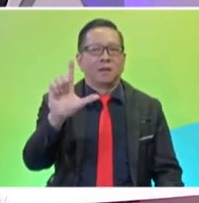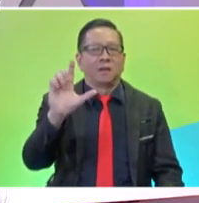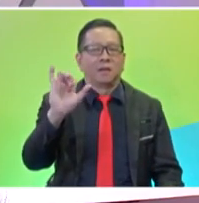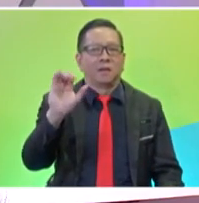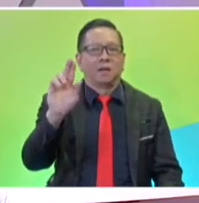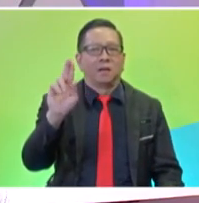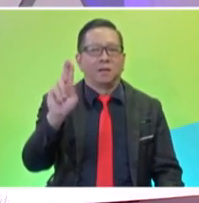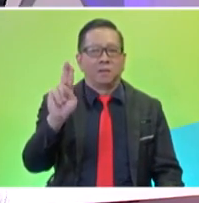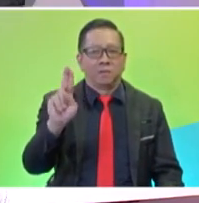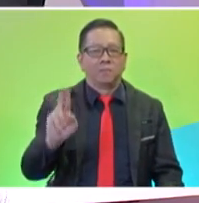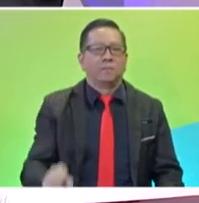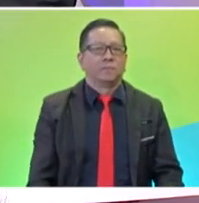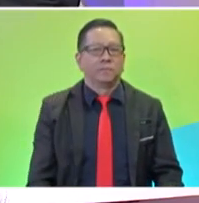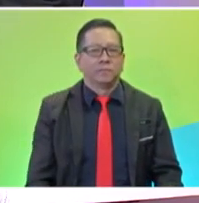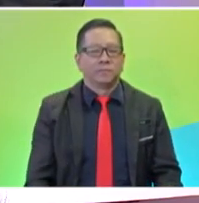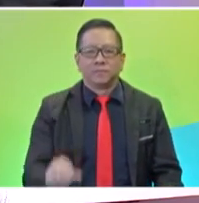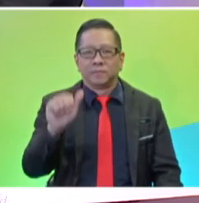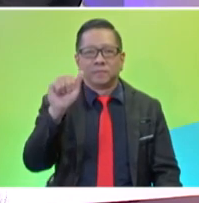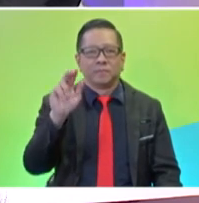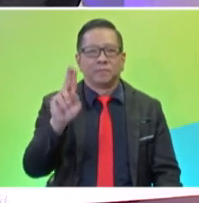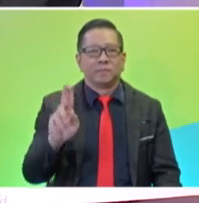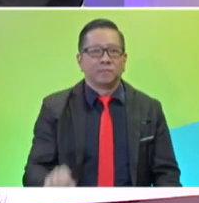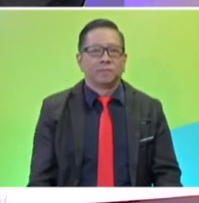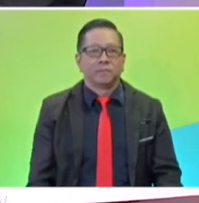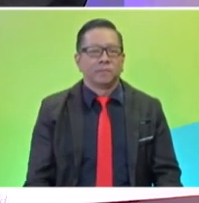untuk datuk-datu Syekh Mustafa adalah beliau